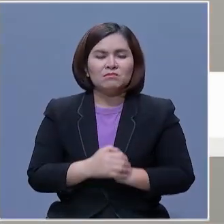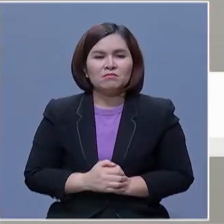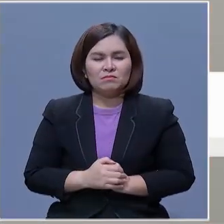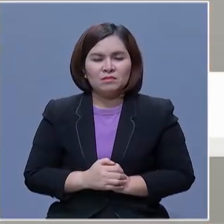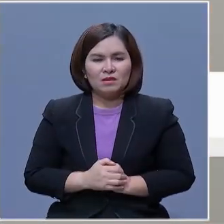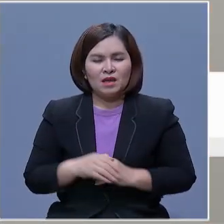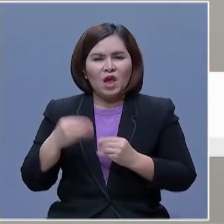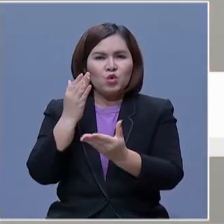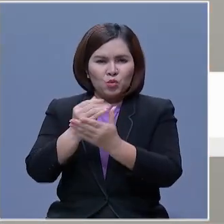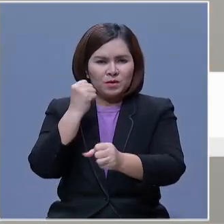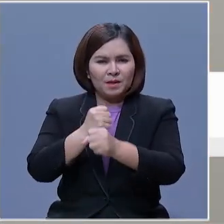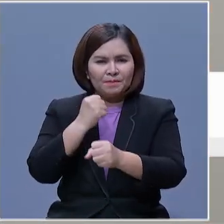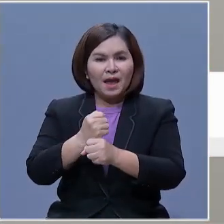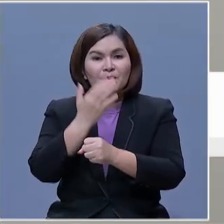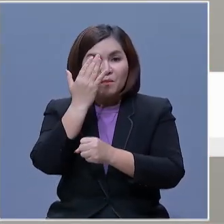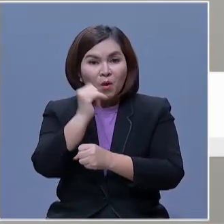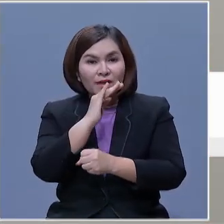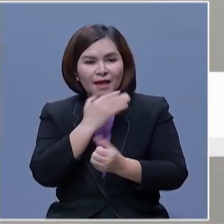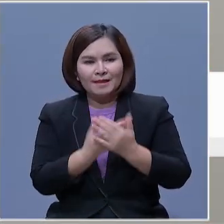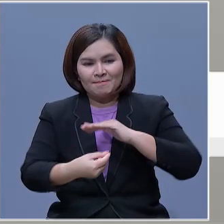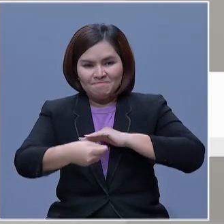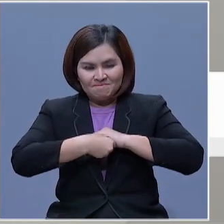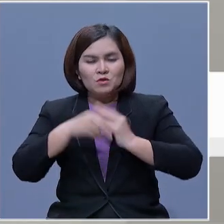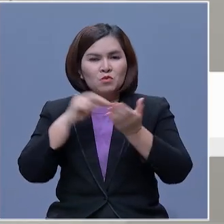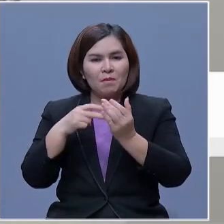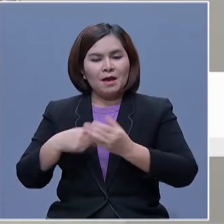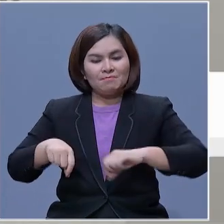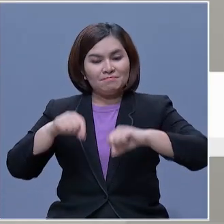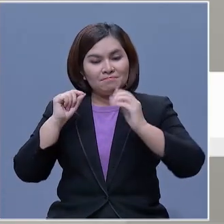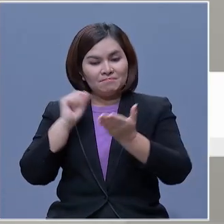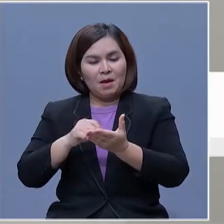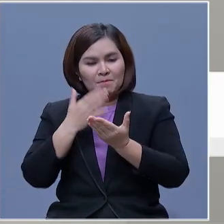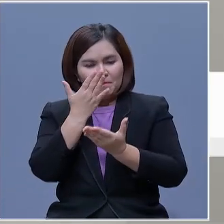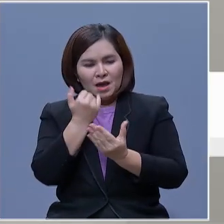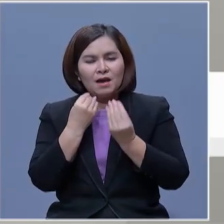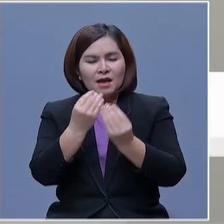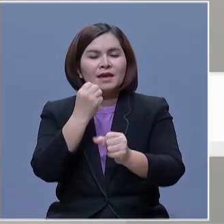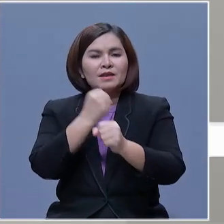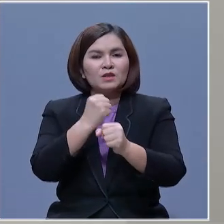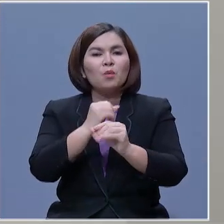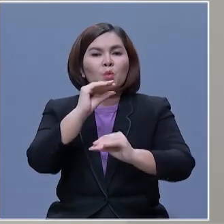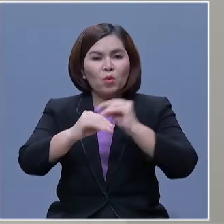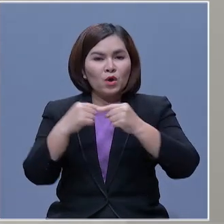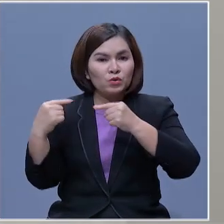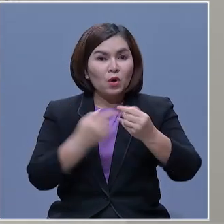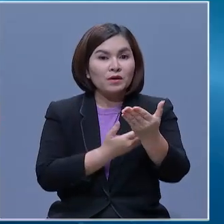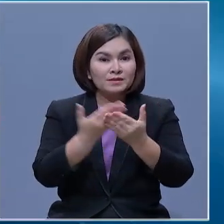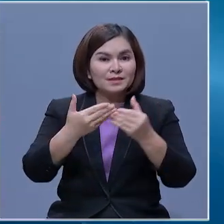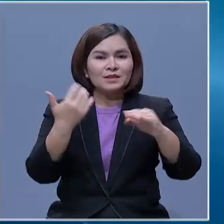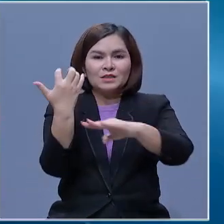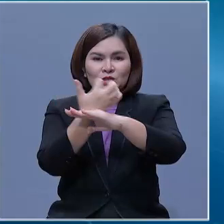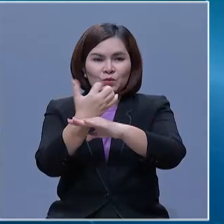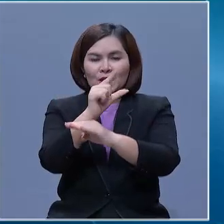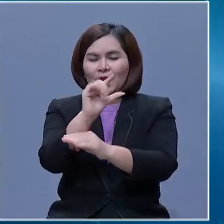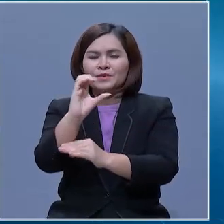การเพื่อแลกกับหนังสือคู่สัญญาที่นายกเทศมนตรีจะต้องลงนามอนุมัติโครงการจัดซื้อจอ LCDแล้วก็มีการ